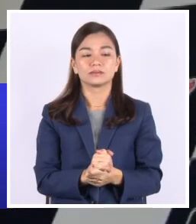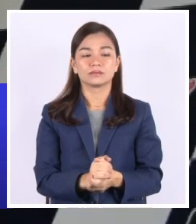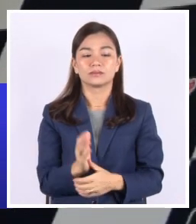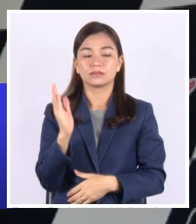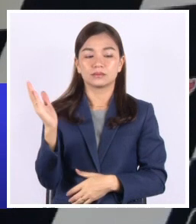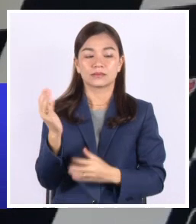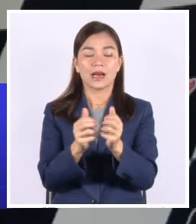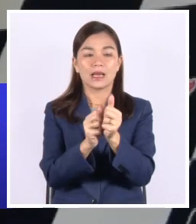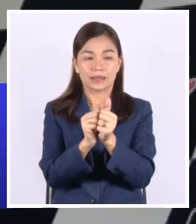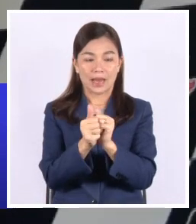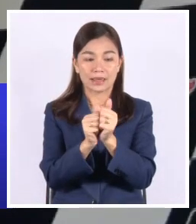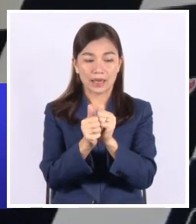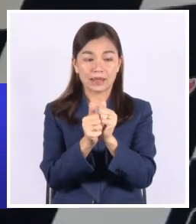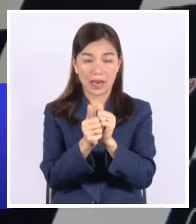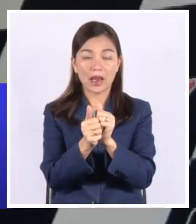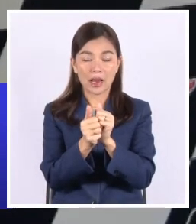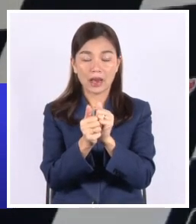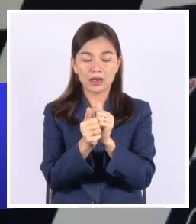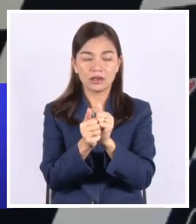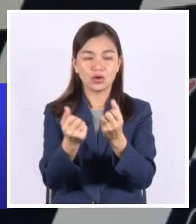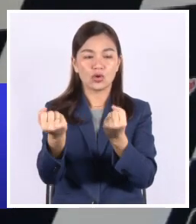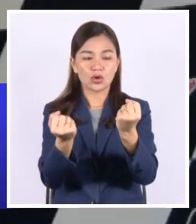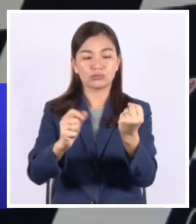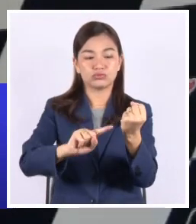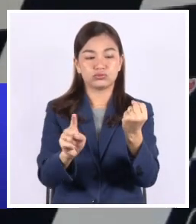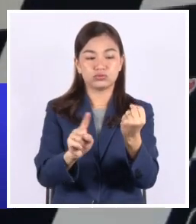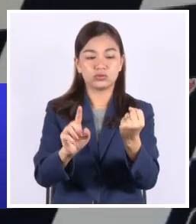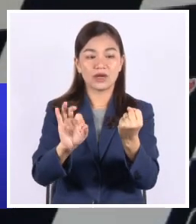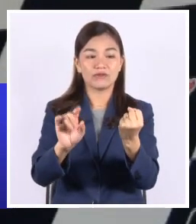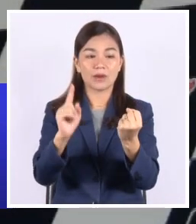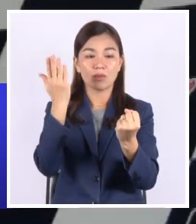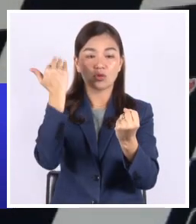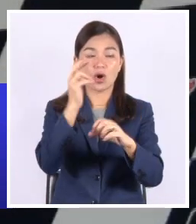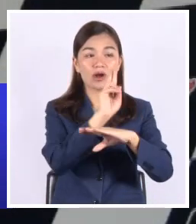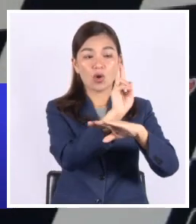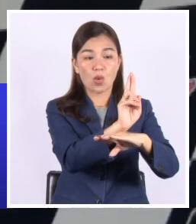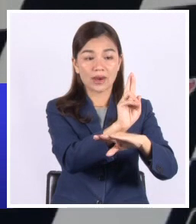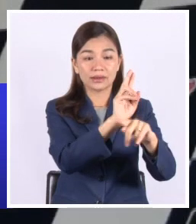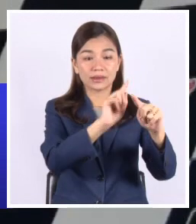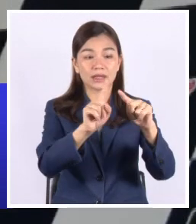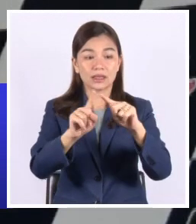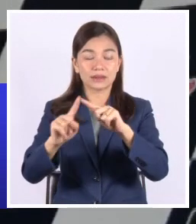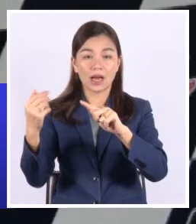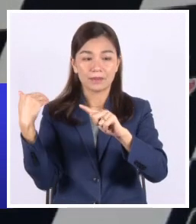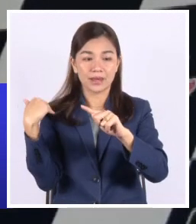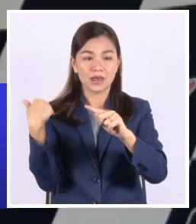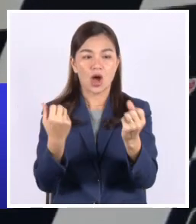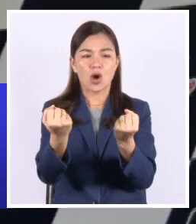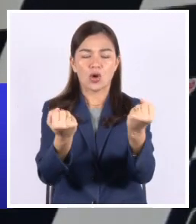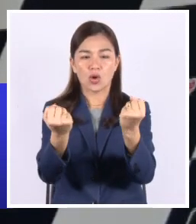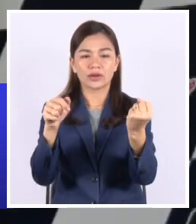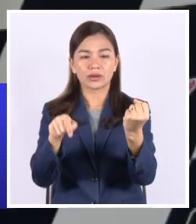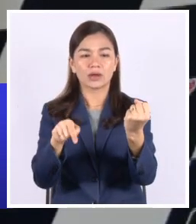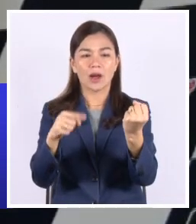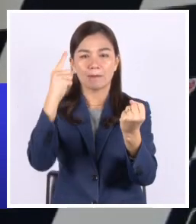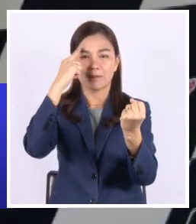นนักแข่งรถสังกัดทีม Puma Info Life Team TTT ที่เคยคว้ารางวัลมาเยอะมากนะคะเพราะฉะนั้นไอ้เรื่องขับรถเนี่ยไม่ใช่ว่าเอ้ยขับ